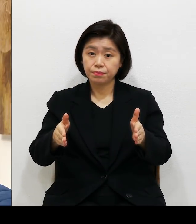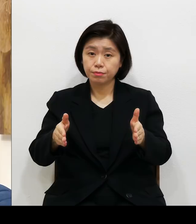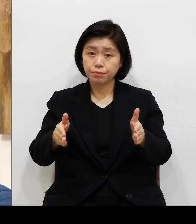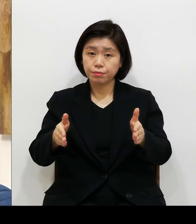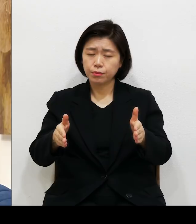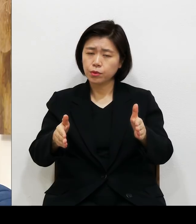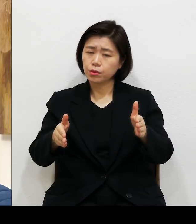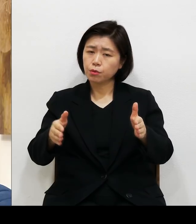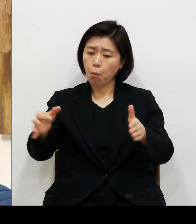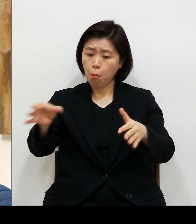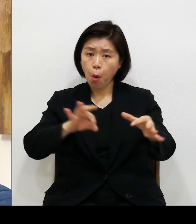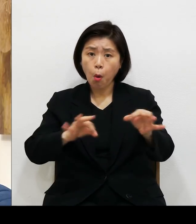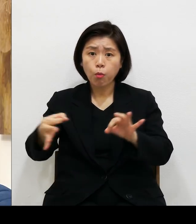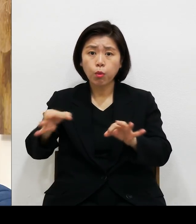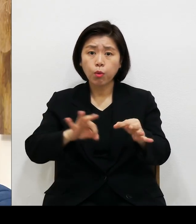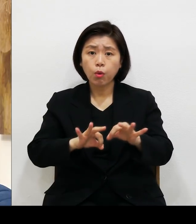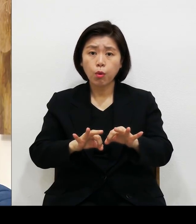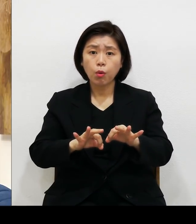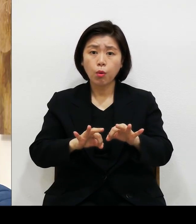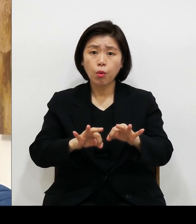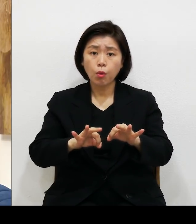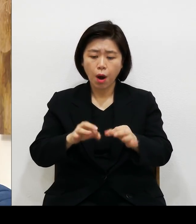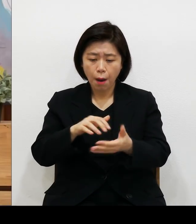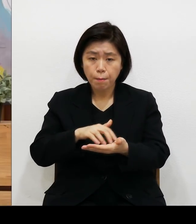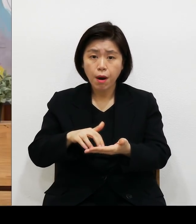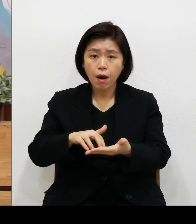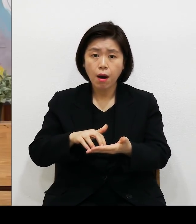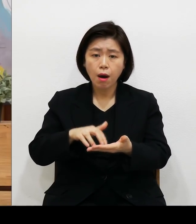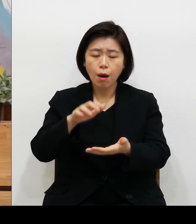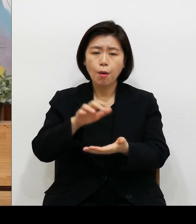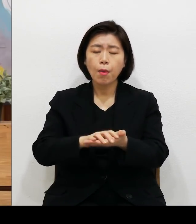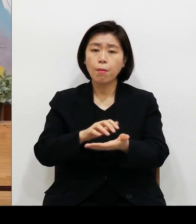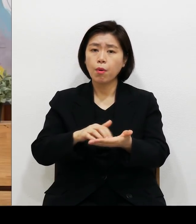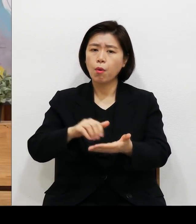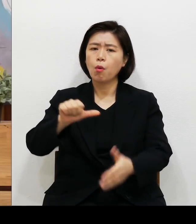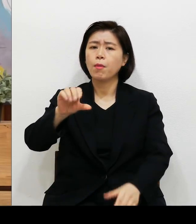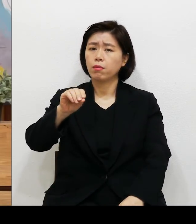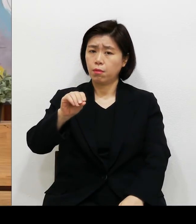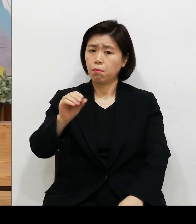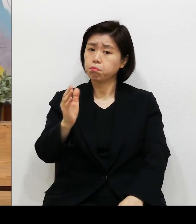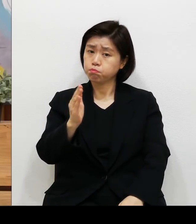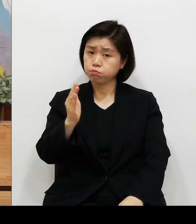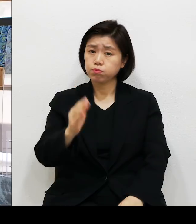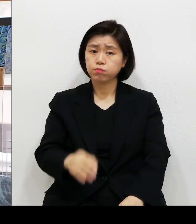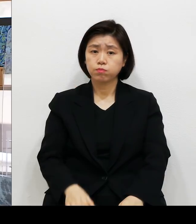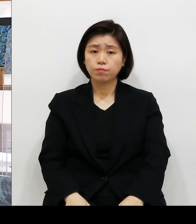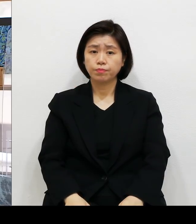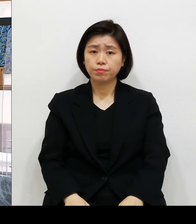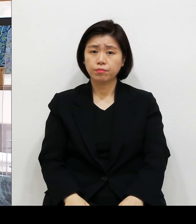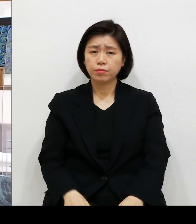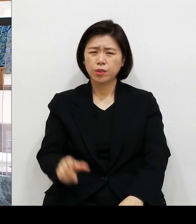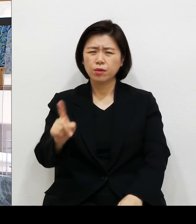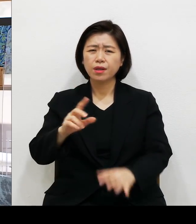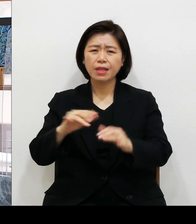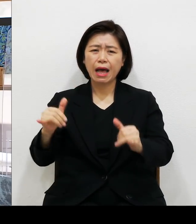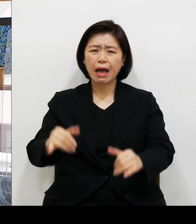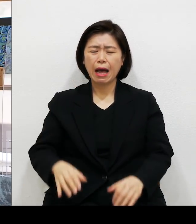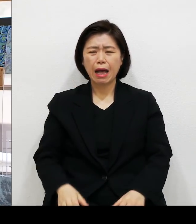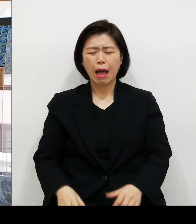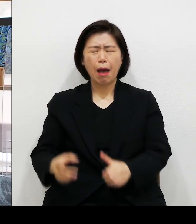그 한 5만 원에서 6만 원 사이에 둘이 들어오는 거예요. 심지어는 막 저한테 욕을